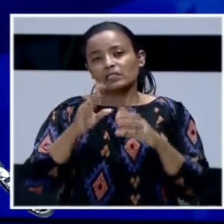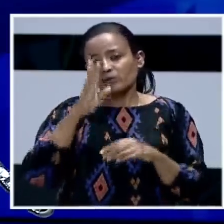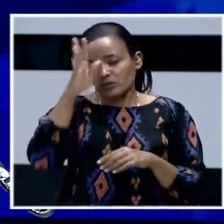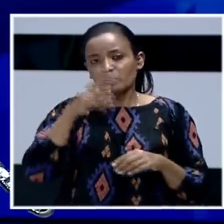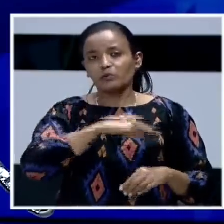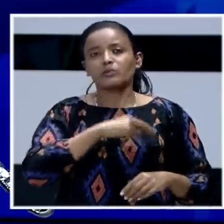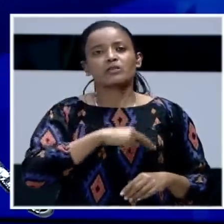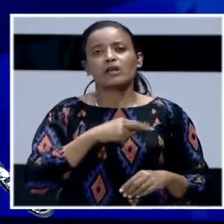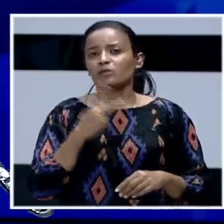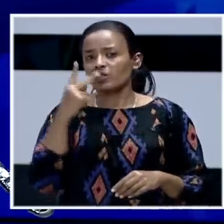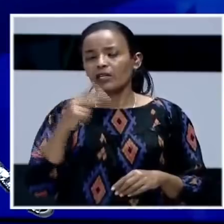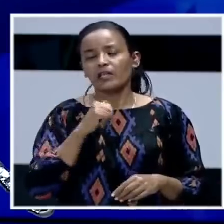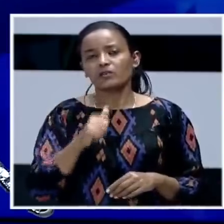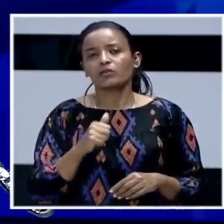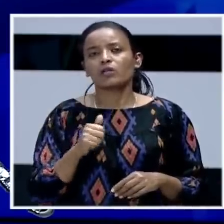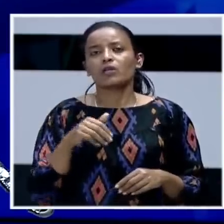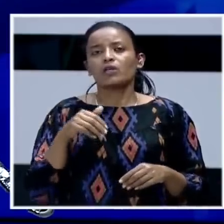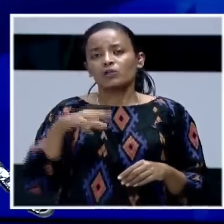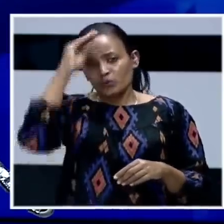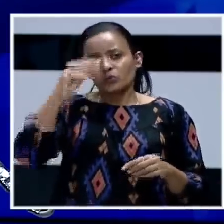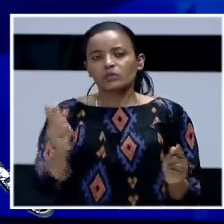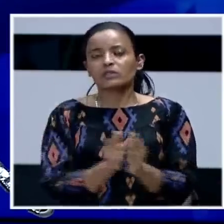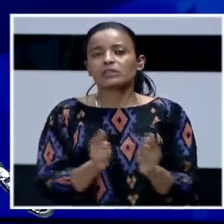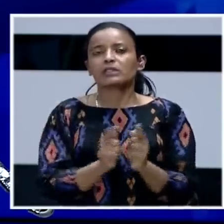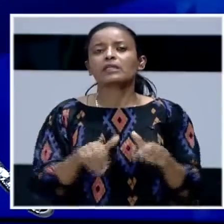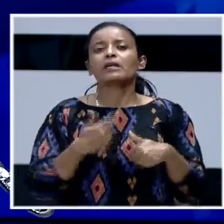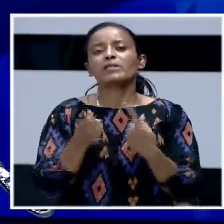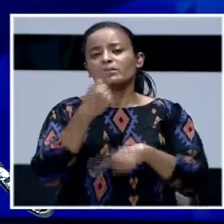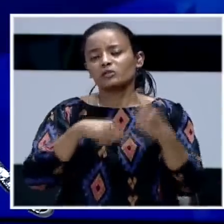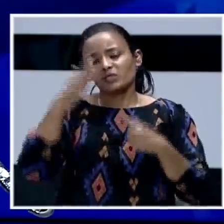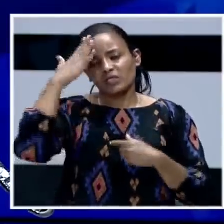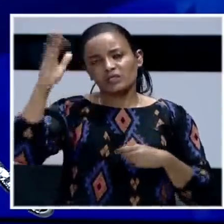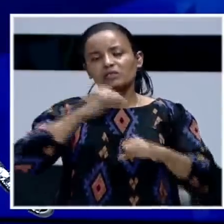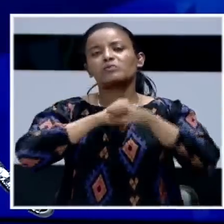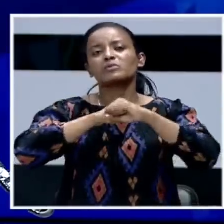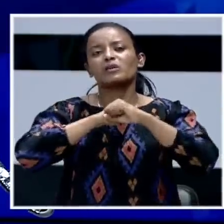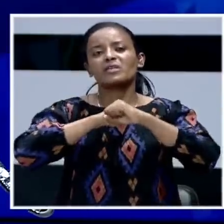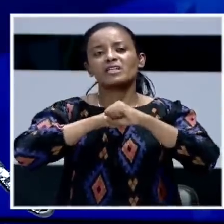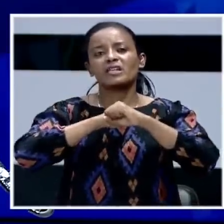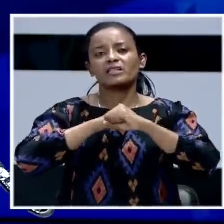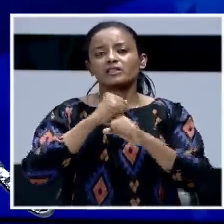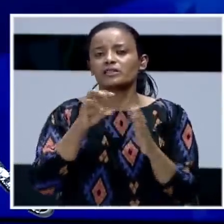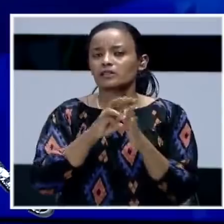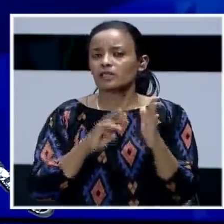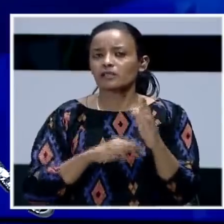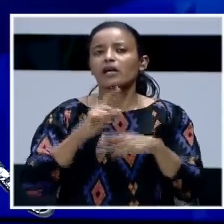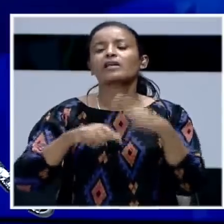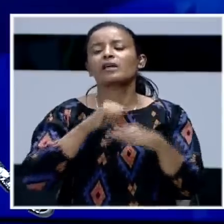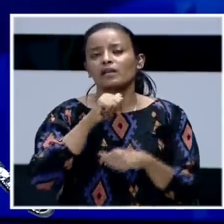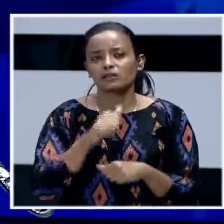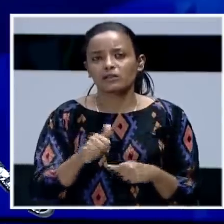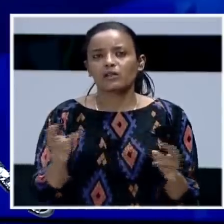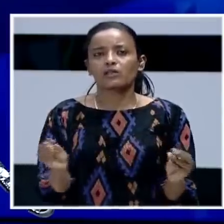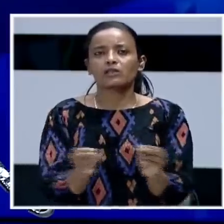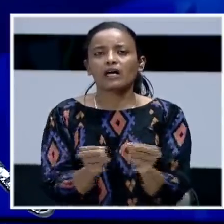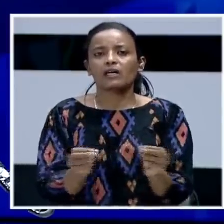هيمانوت ايكونا نريو زلنا توز سوز تأخخو جن كويخ مزمت سيد فلتون. نعم كلا خلص بهال سرعتون أي كايدلون.